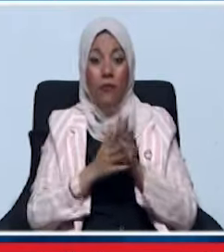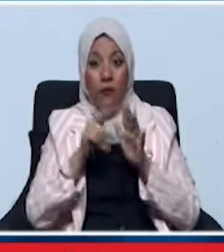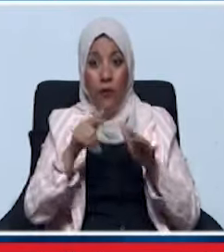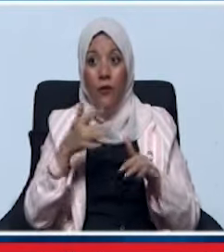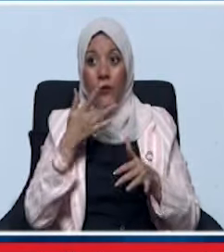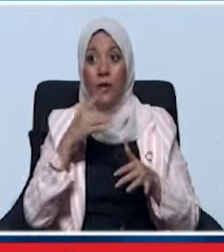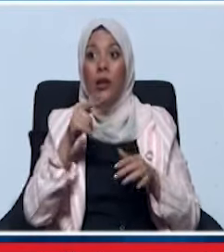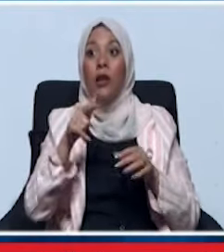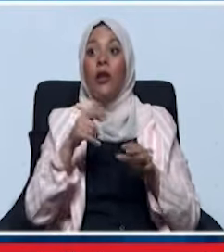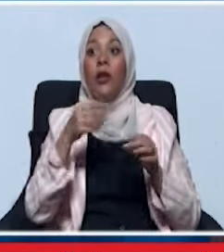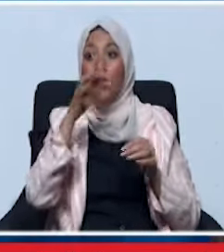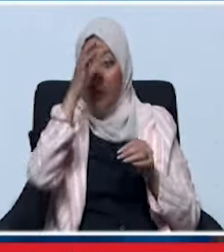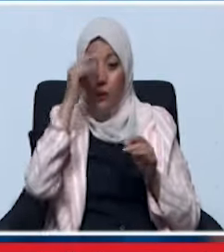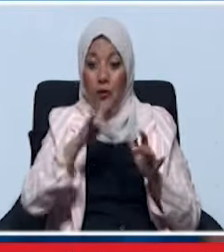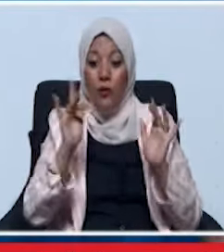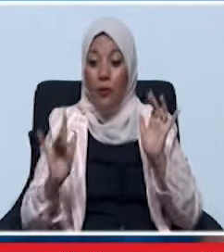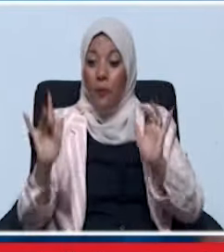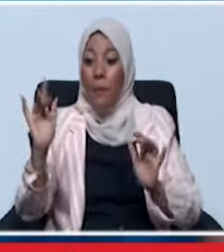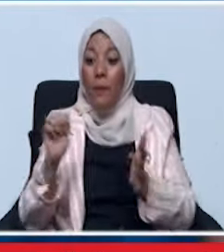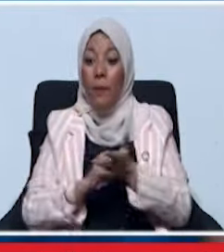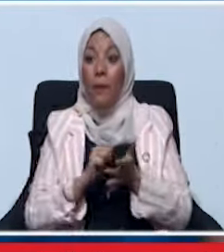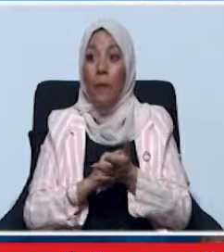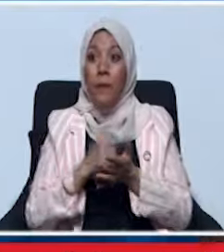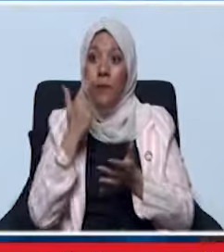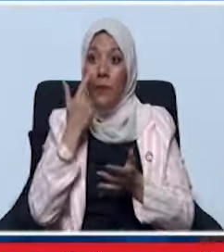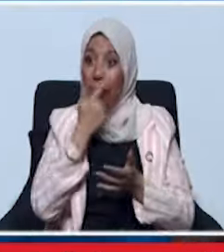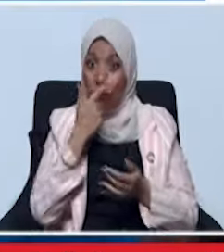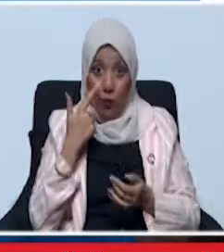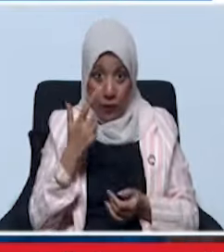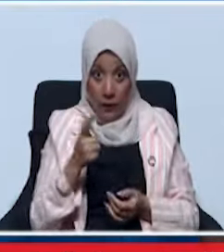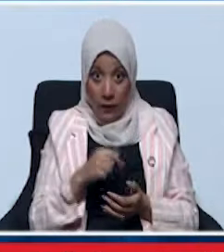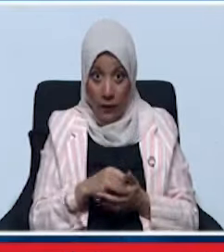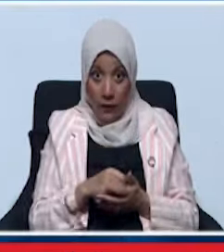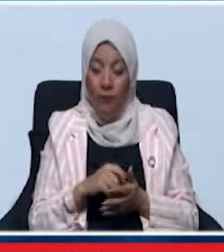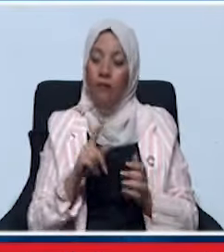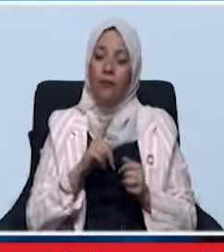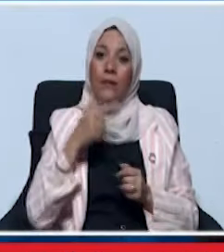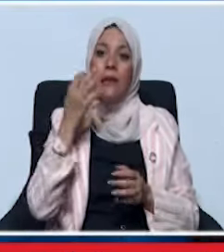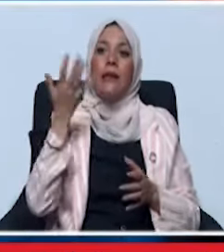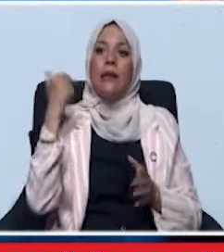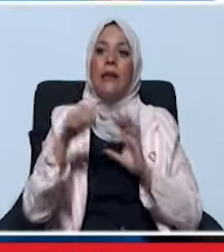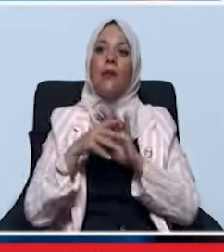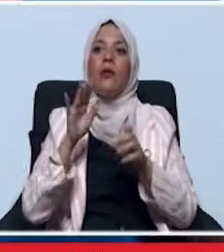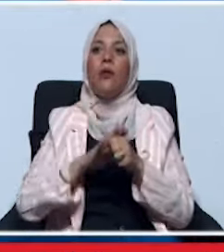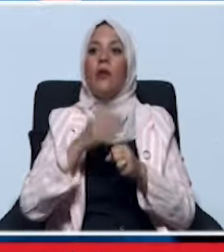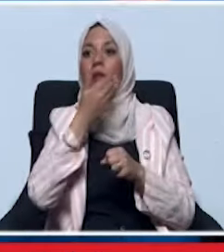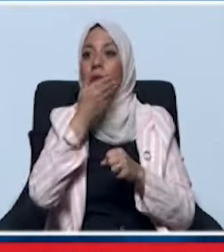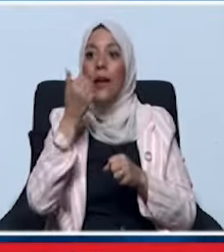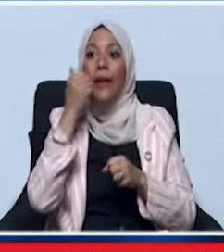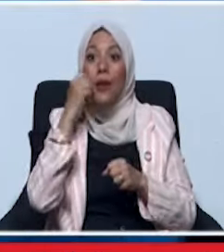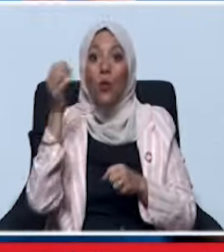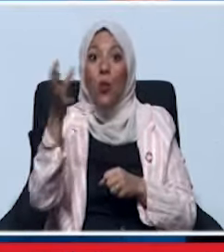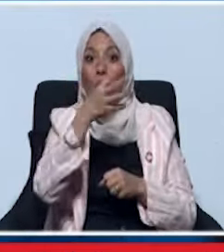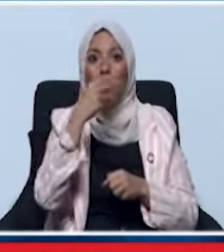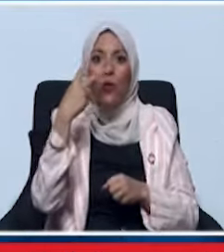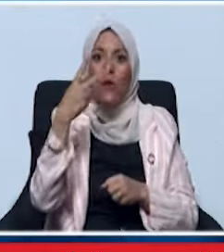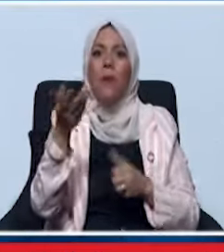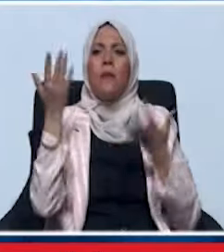انت ليك مقعد في كل بيت عربي. بص حضرتك اتاري الحاجات اللي احنا عملناها في رمضان دي عامله ذكريات، عامله ونس غير